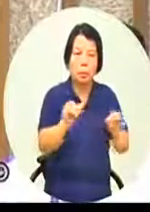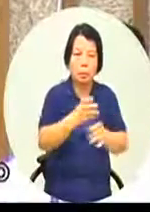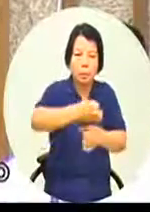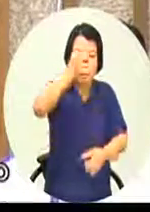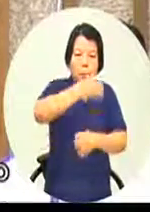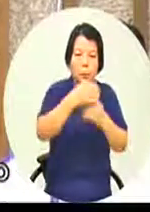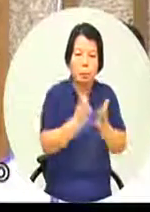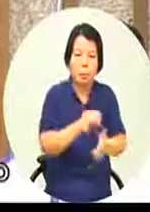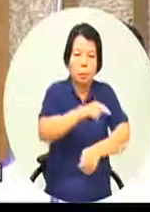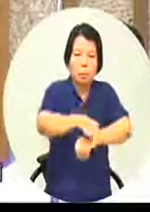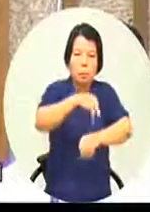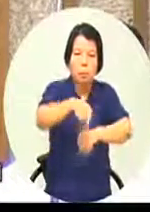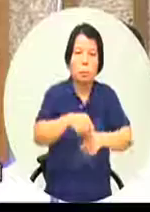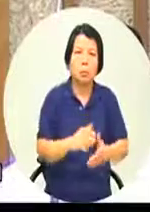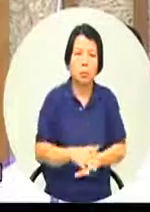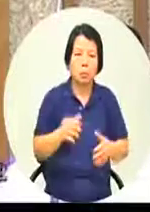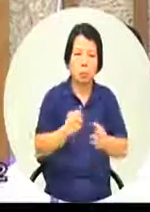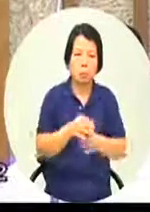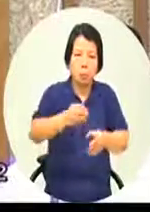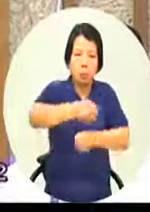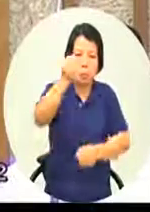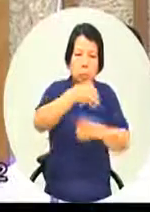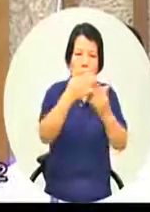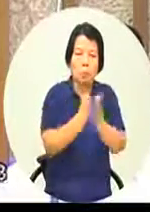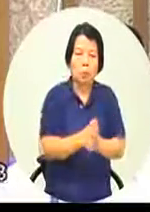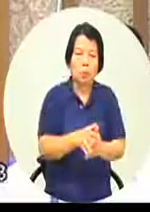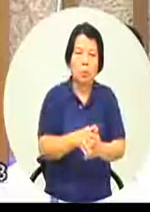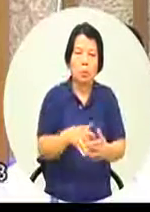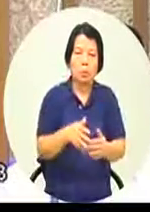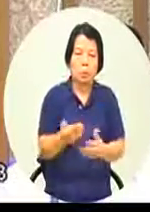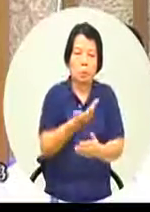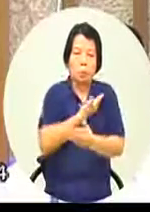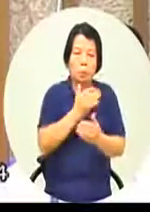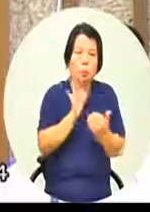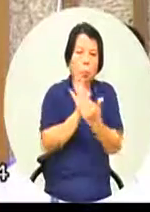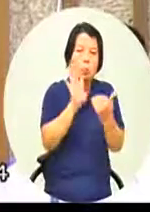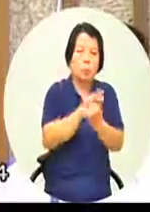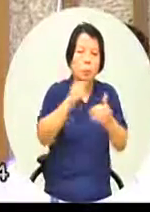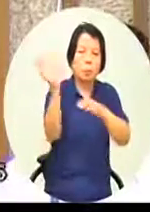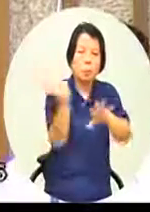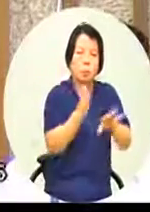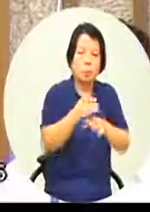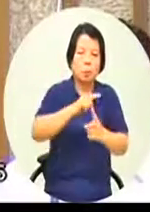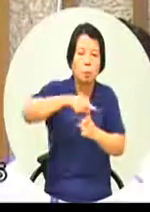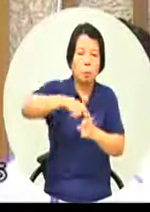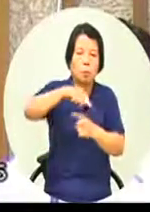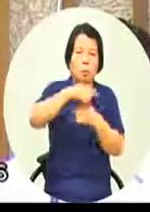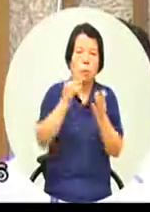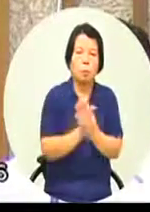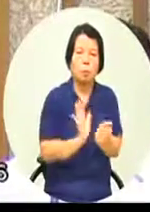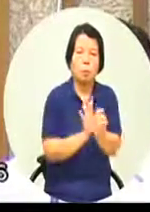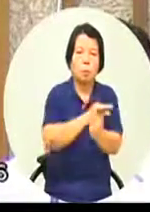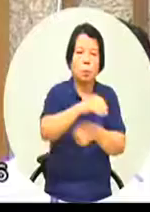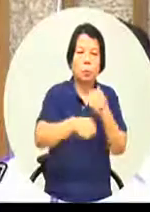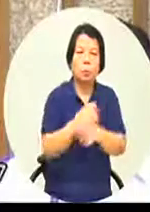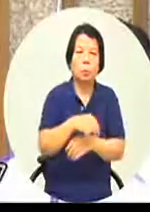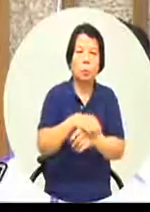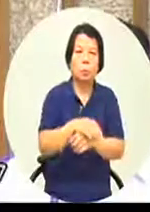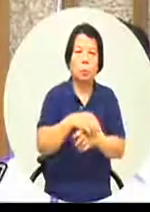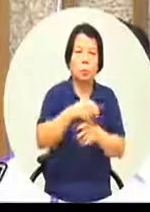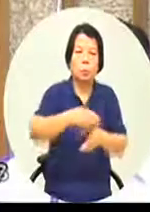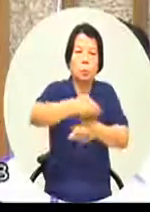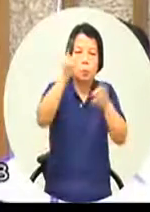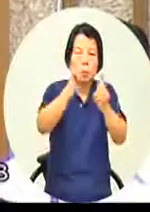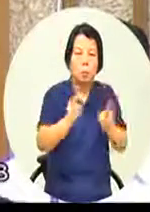计出包含整个电杆的耐风程度，那是不是说推动一个更有韧性的这样的一个电网的布